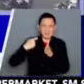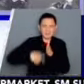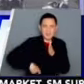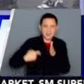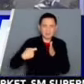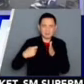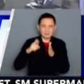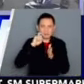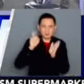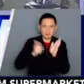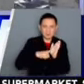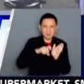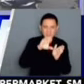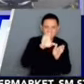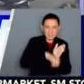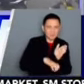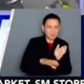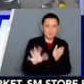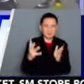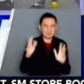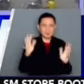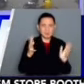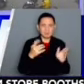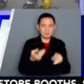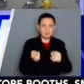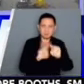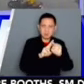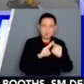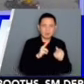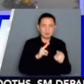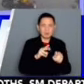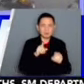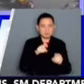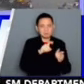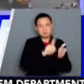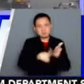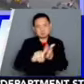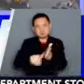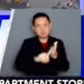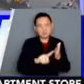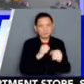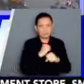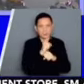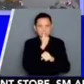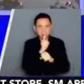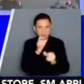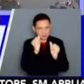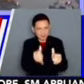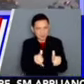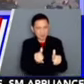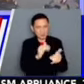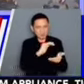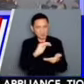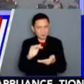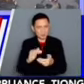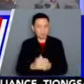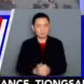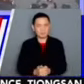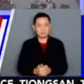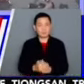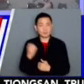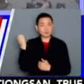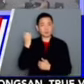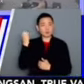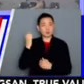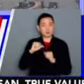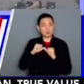of the price freeze para at least bababa din ang ating bilihin. Hanggang September 24, iiral ang price freeze